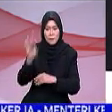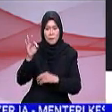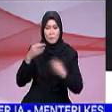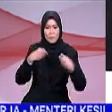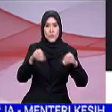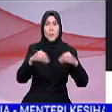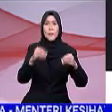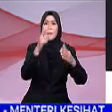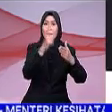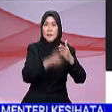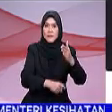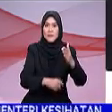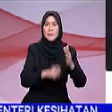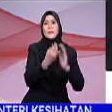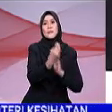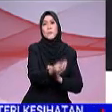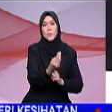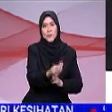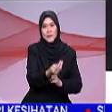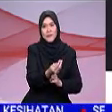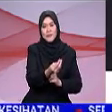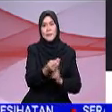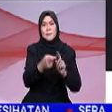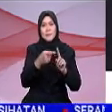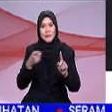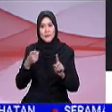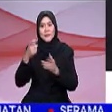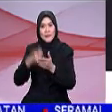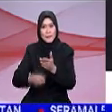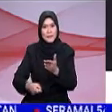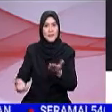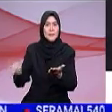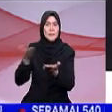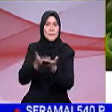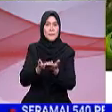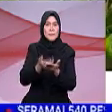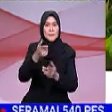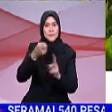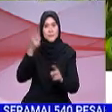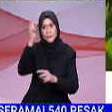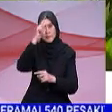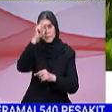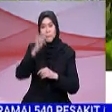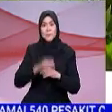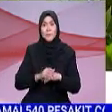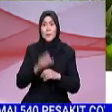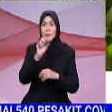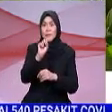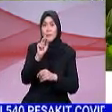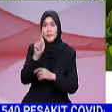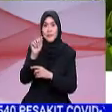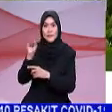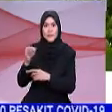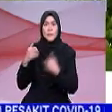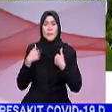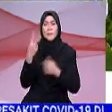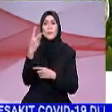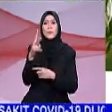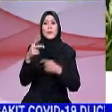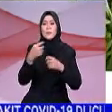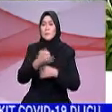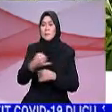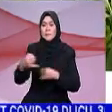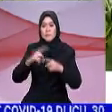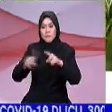menjual harga yang lebih rendah daripada harga yang disyorkan oleh kerajaan. Di bawah skim ini, terdapat 12 jenis